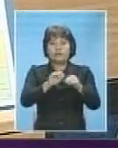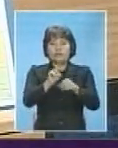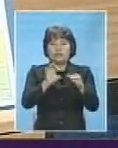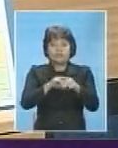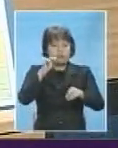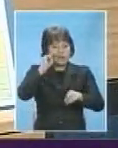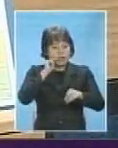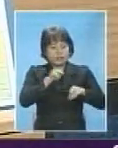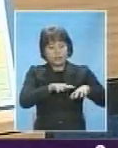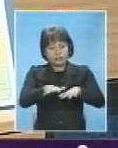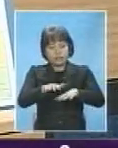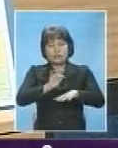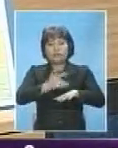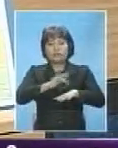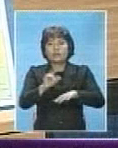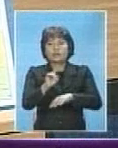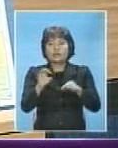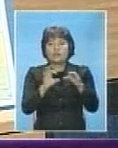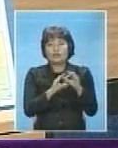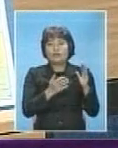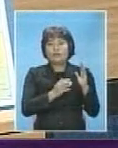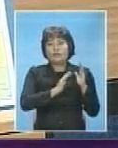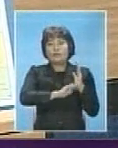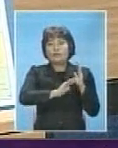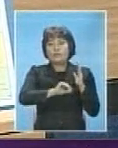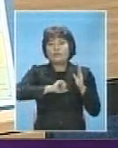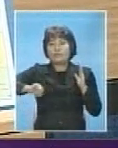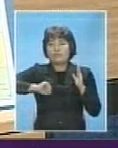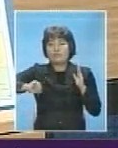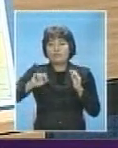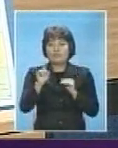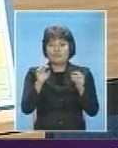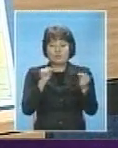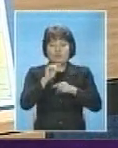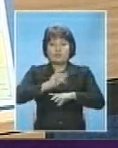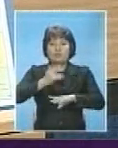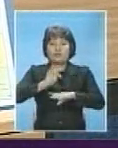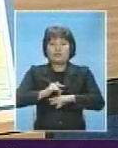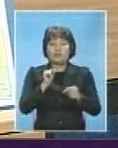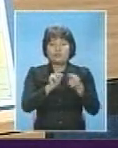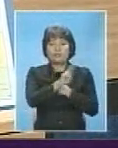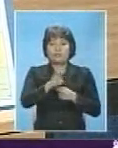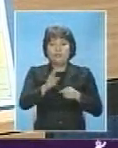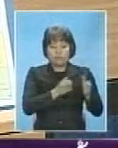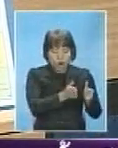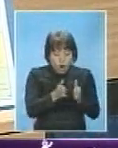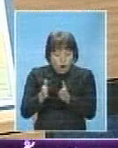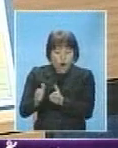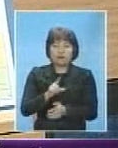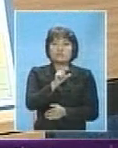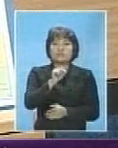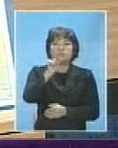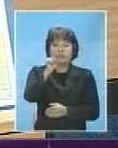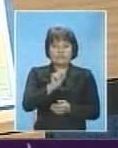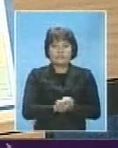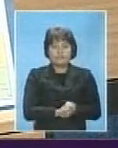ธรรมชาตินั่นก็คือพื้นที่ฝั่งตอนออกของกรุงเทพมหานครที่โดยธรรมชาตินั้นจะมีระบบคลองอยู่ถึง21คลองมีระบบ